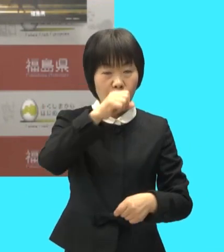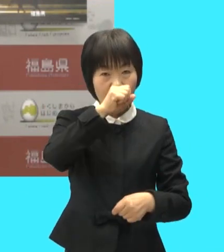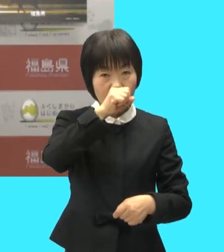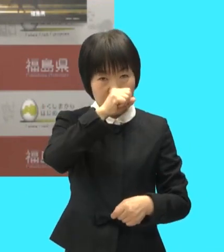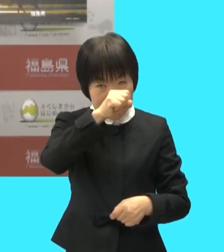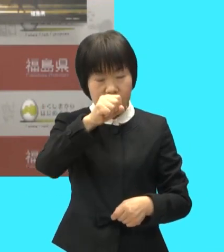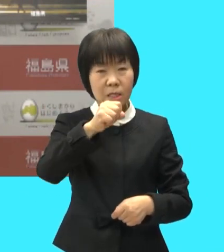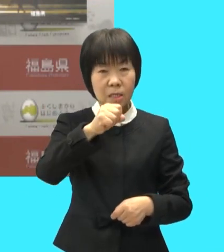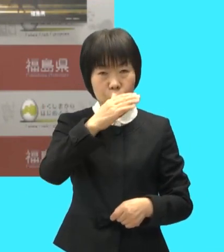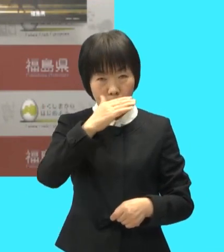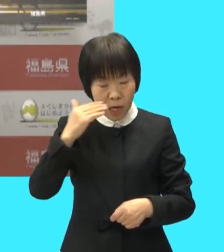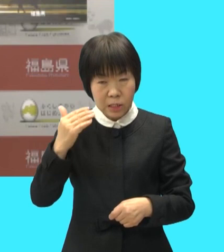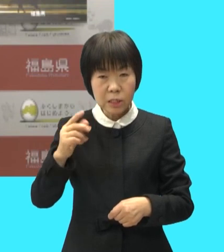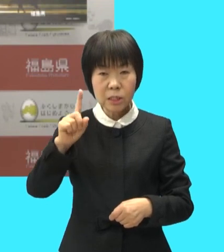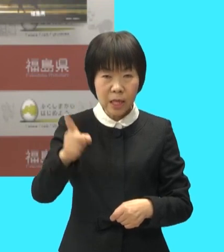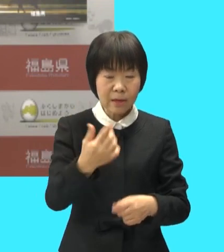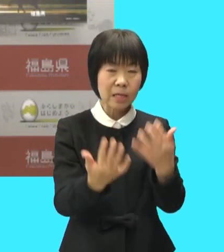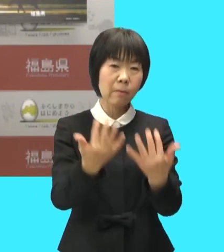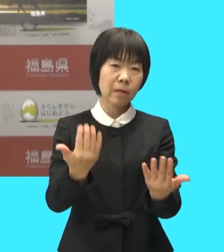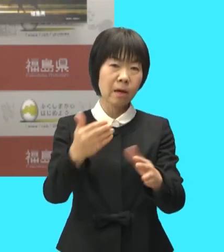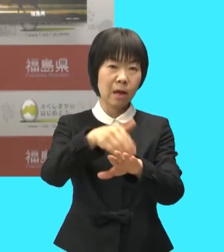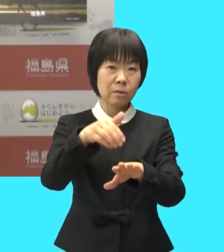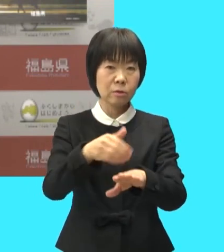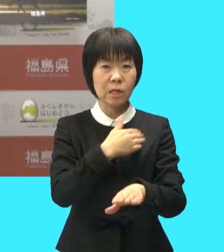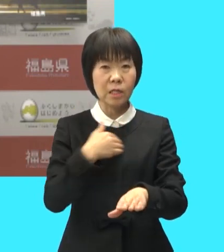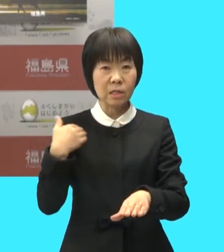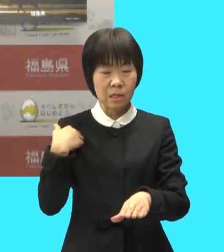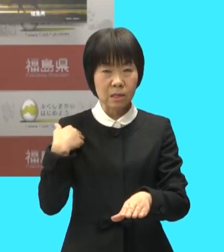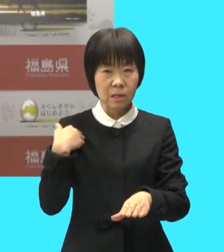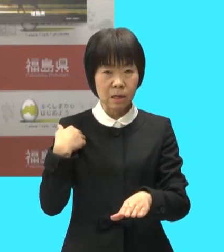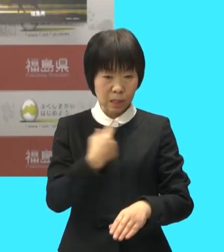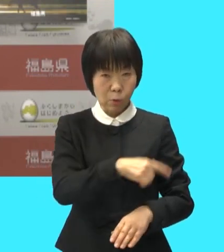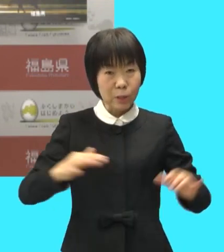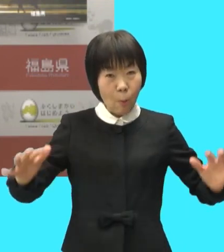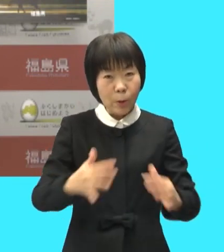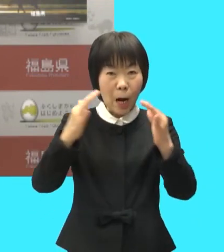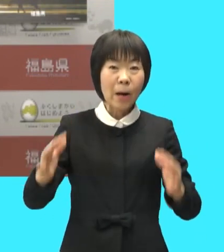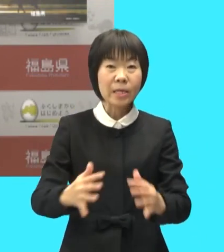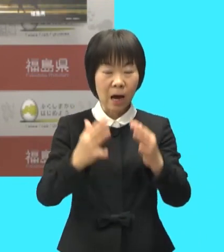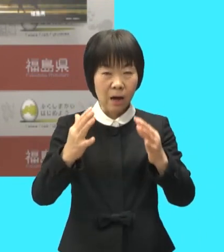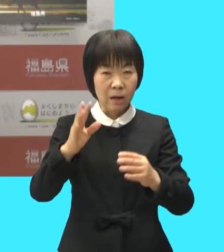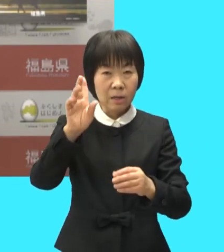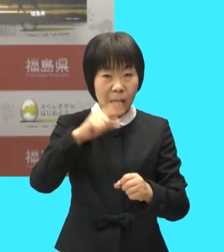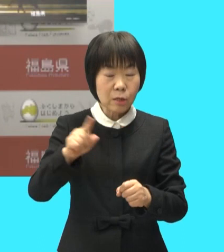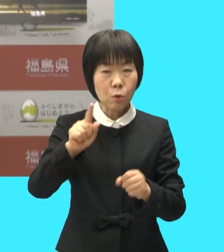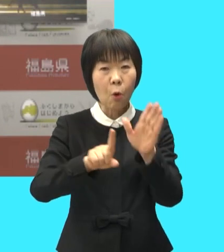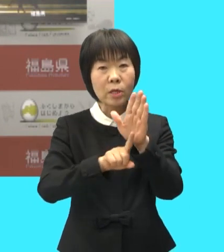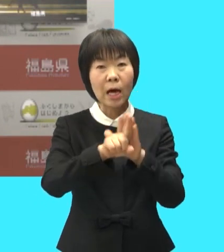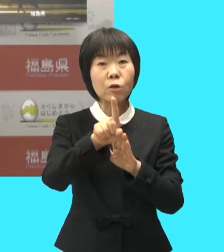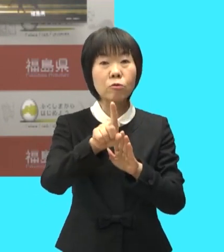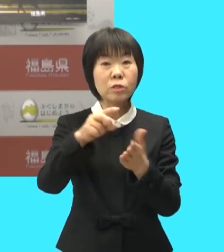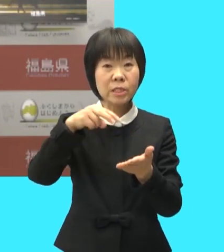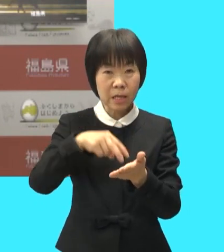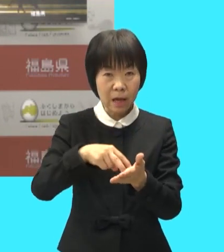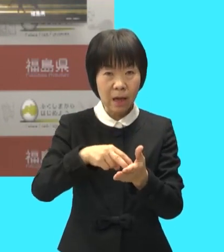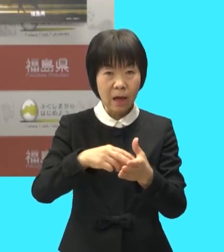で練習させてもらい気持ちが高まった。県の代表として全